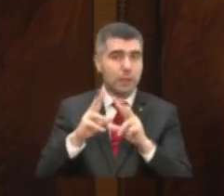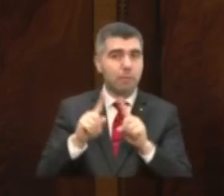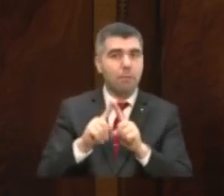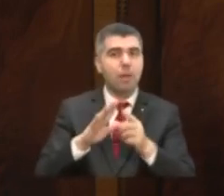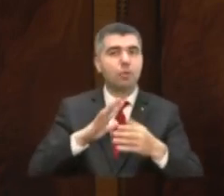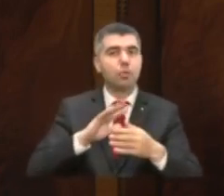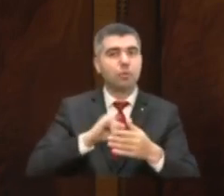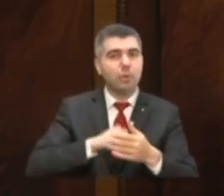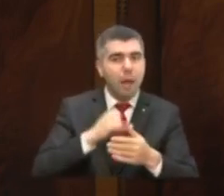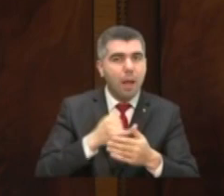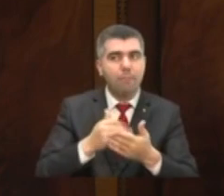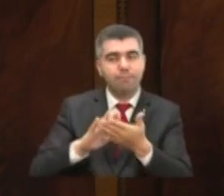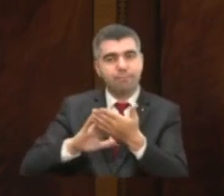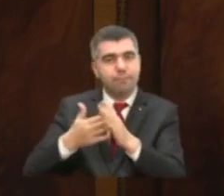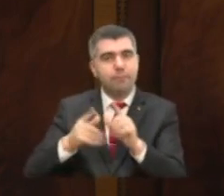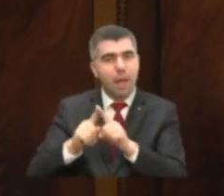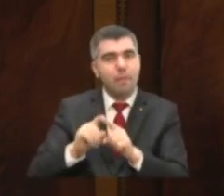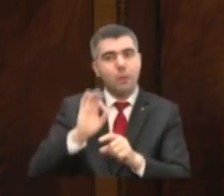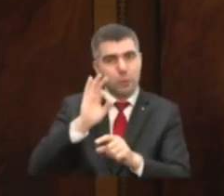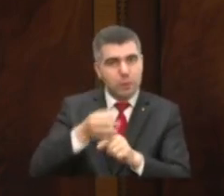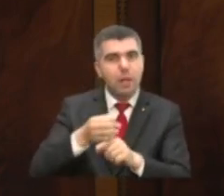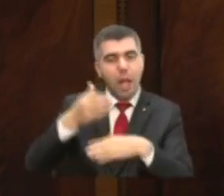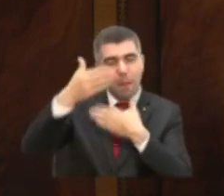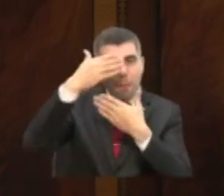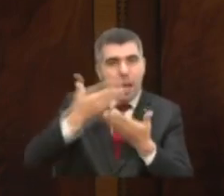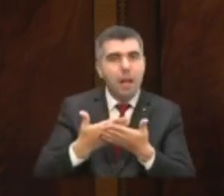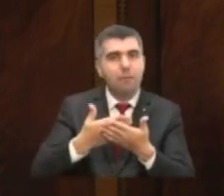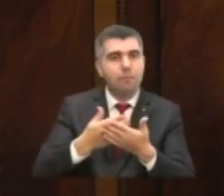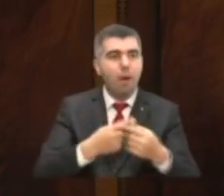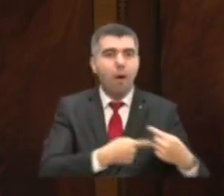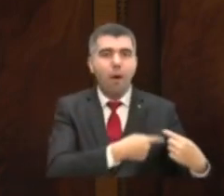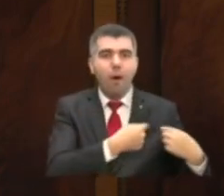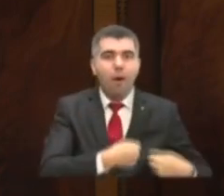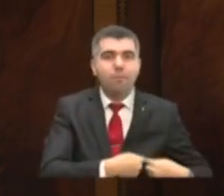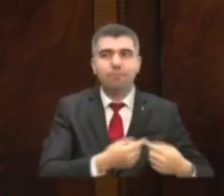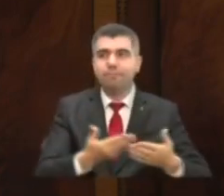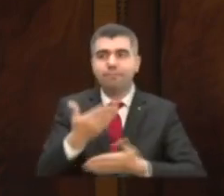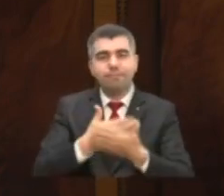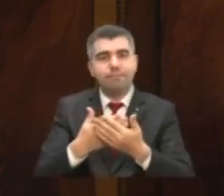أن يستعيدوا الثقة في وطنهم والثقة في الجهد التي تقوم به